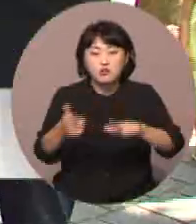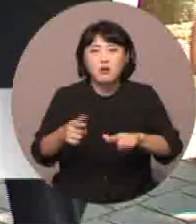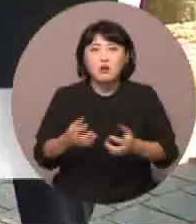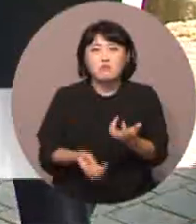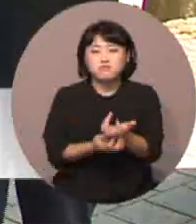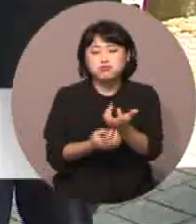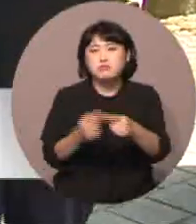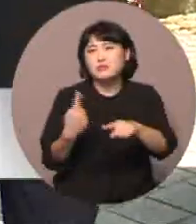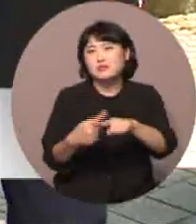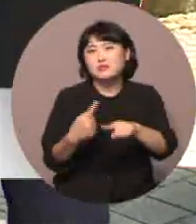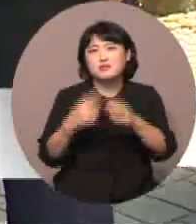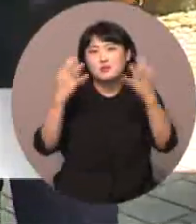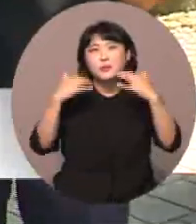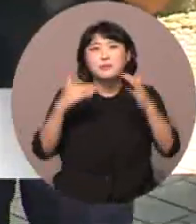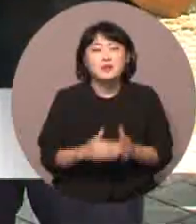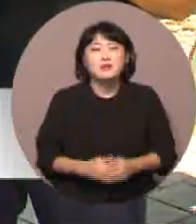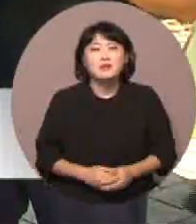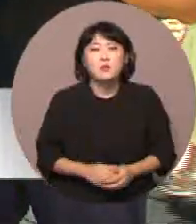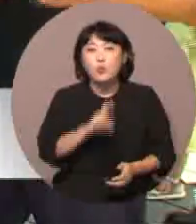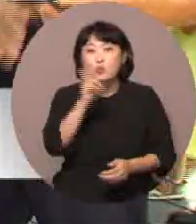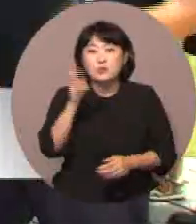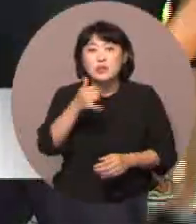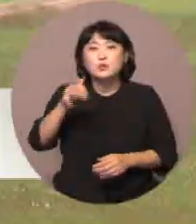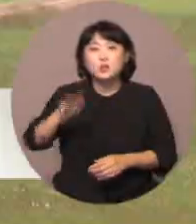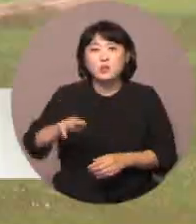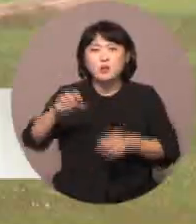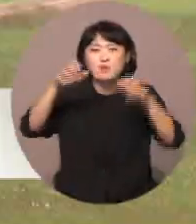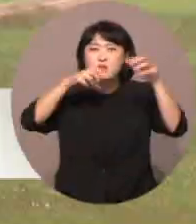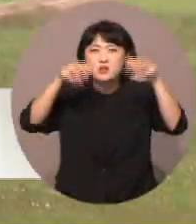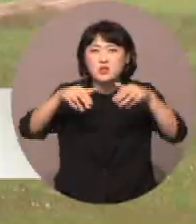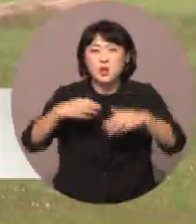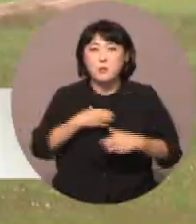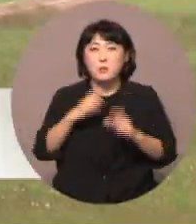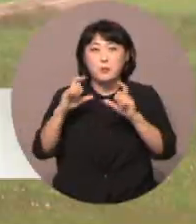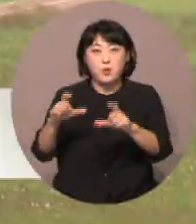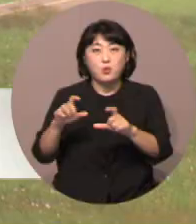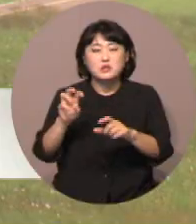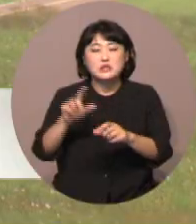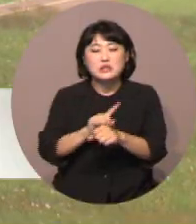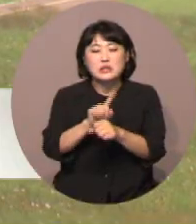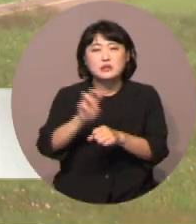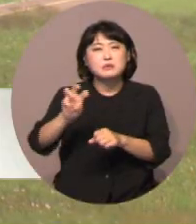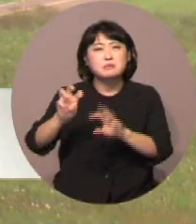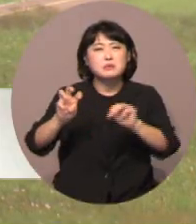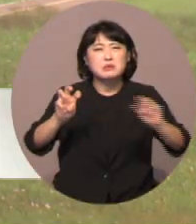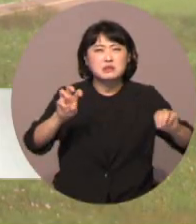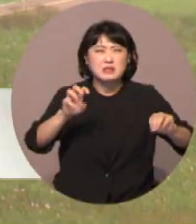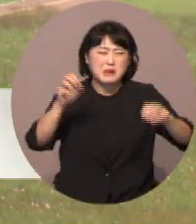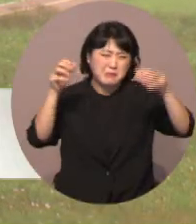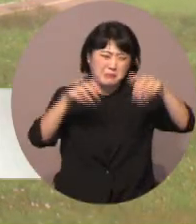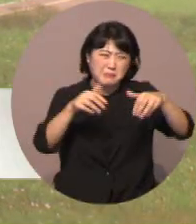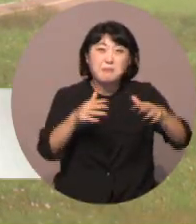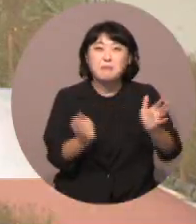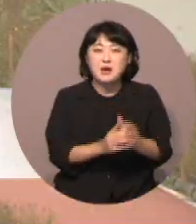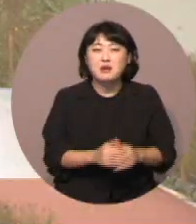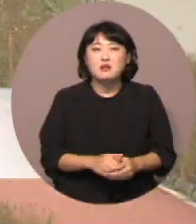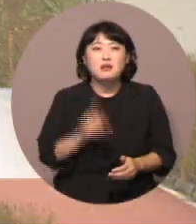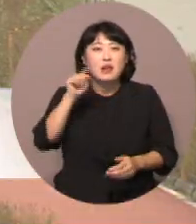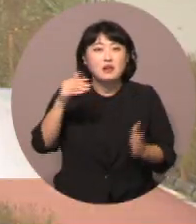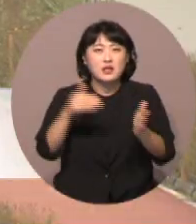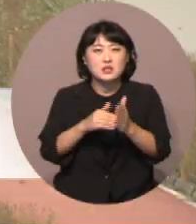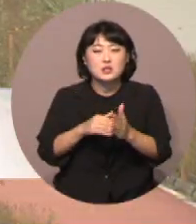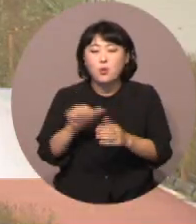이어졌습니다 오후늦게 새중에는 호후 경보가 내려지면서 시간당 30mm 포구가 내렸으며 내일까지 일부